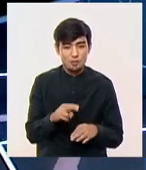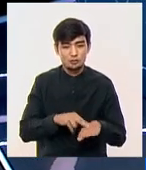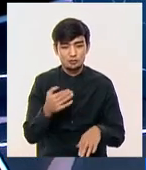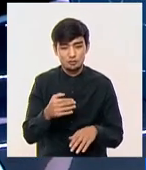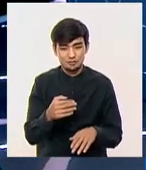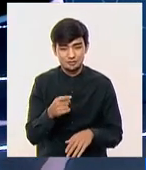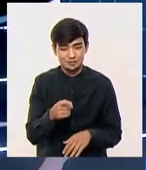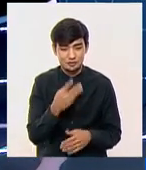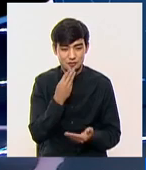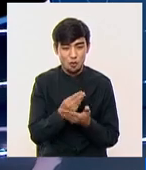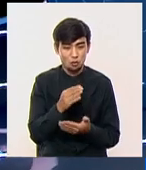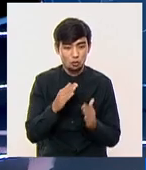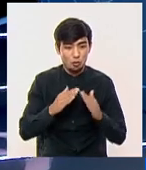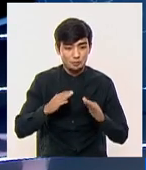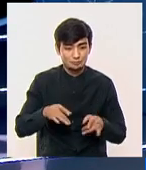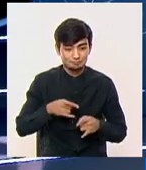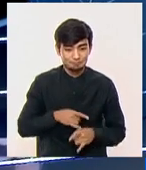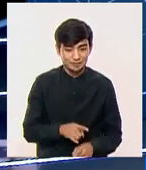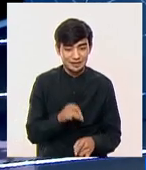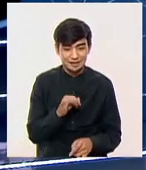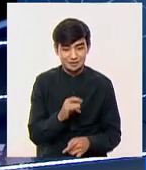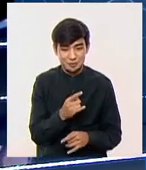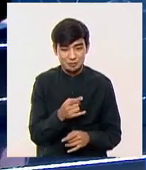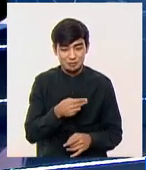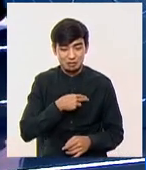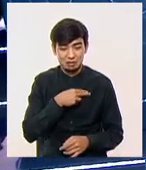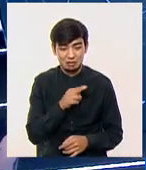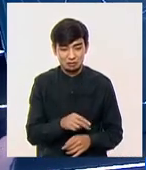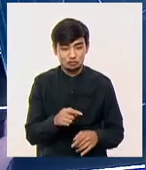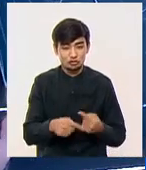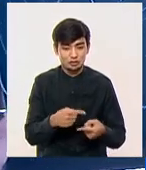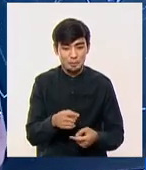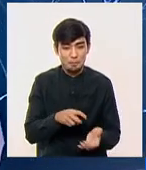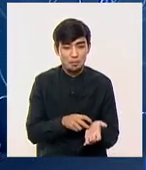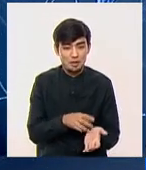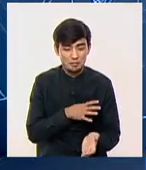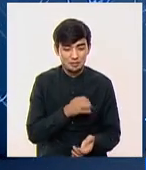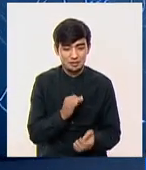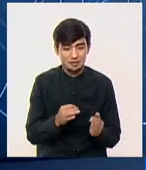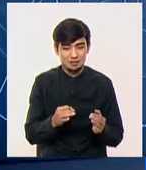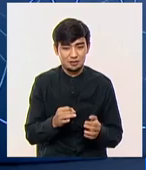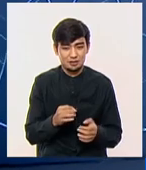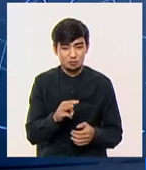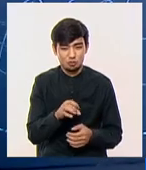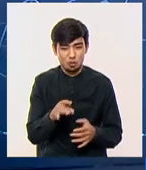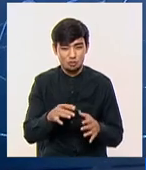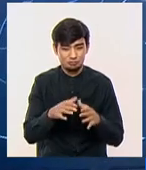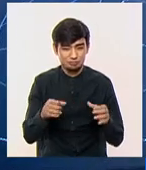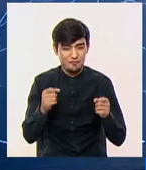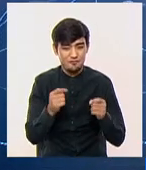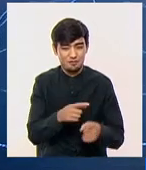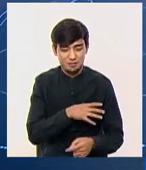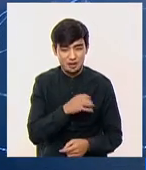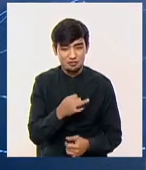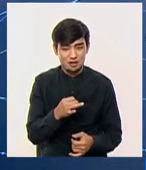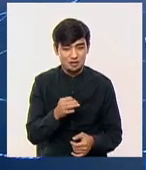мәліметінше, ол өз үйінде босанған екен, бірақ шақалақ өлі туылған соң қорыққаннан оны қоқысқа тастағанын айтқан. Әзірге